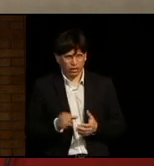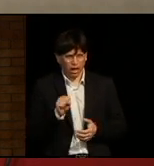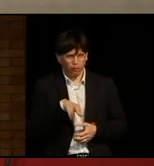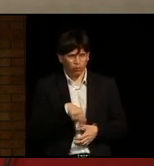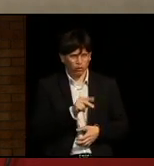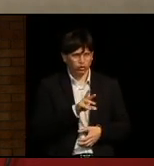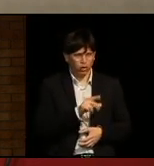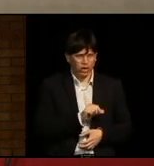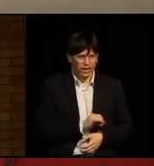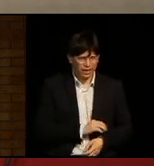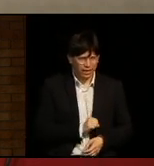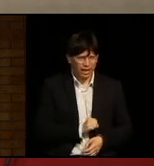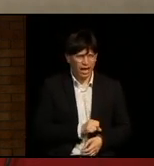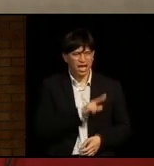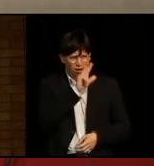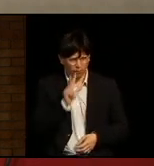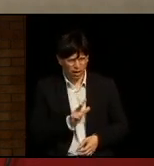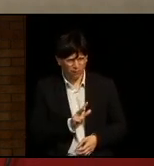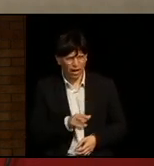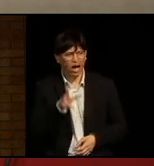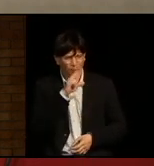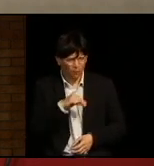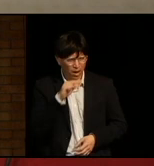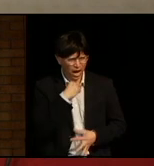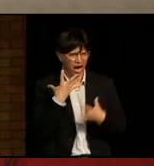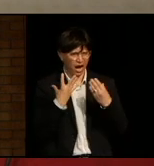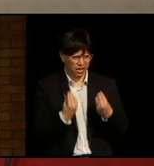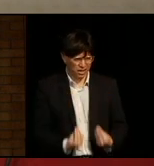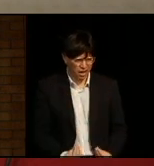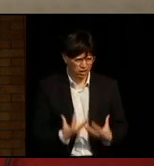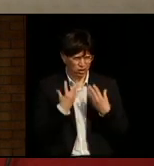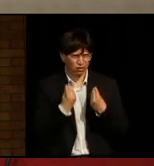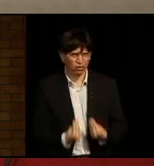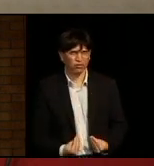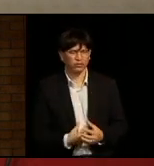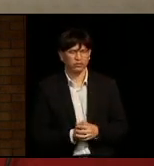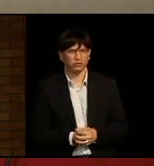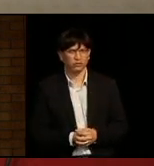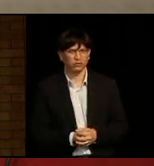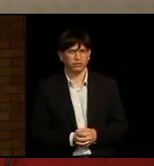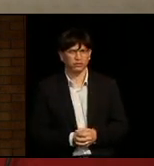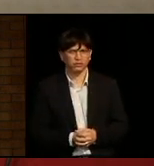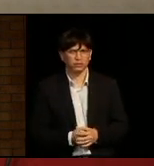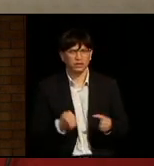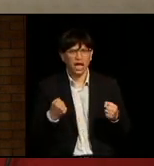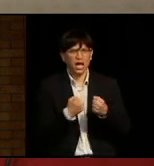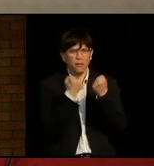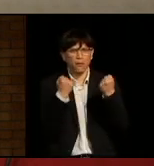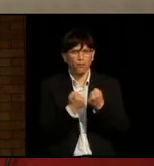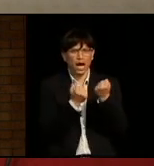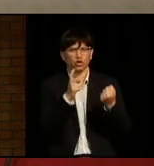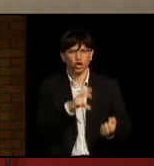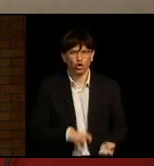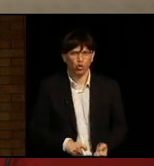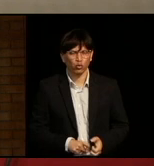Laudate Deum il Papa parla tantissimo della dell'impatto culturale